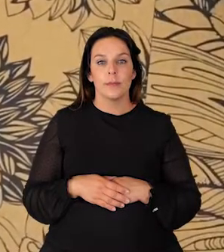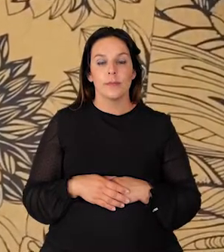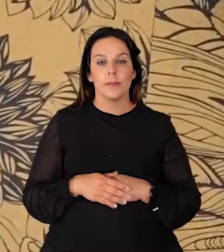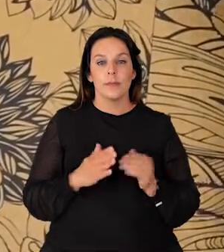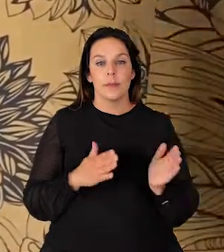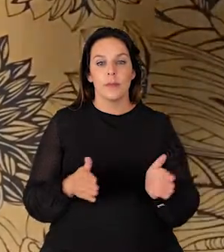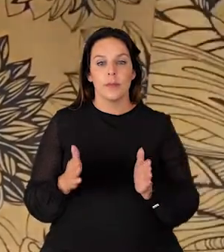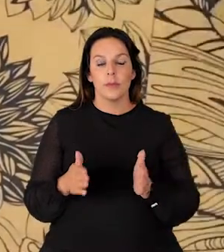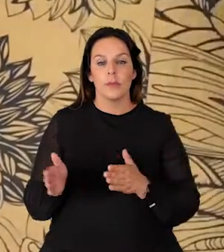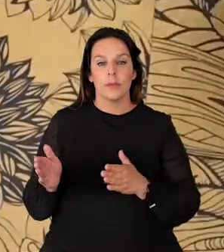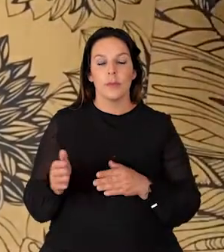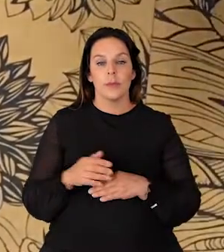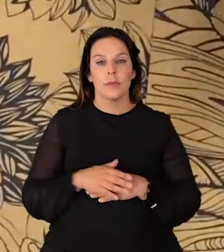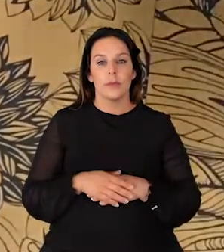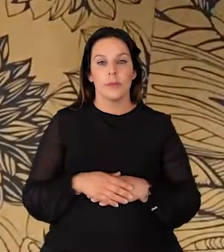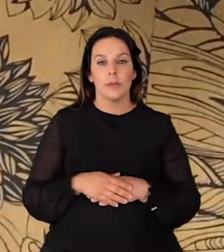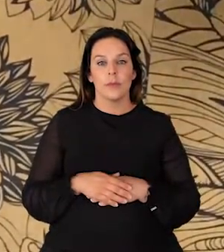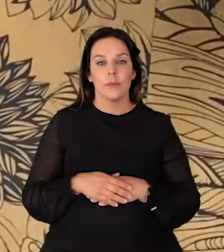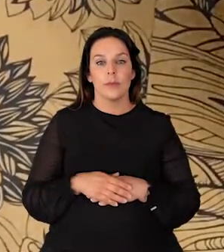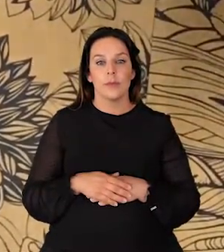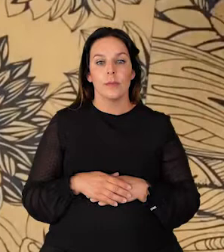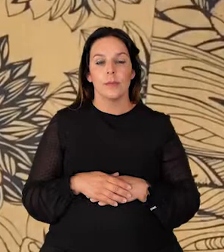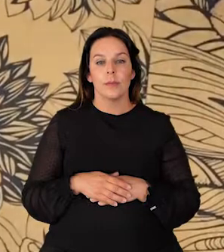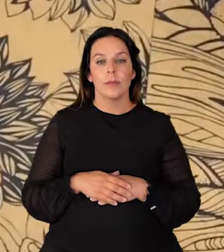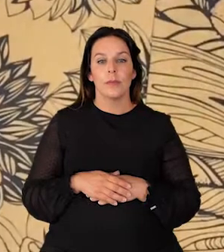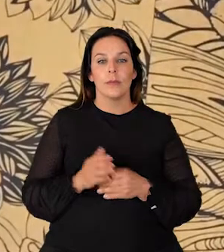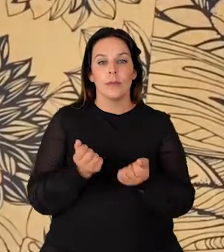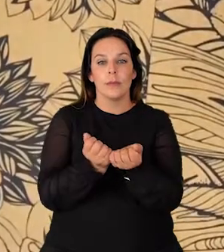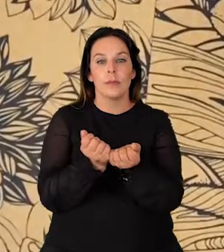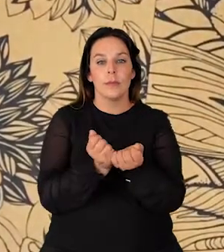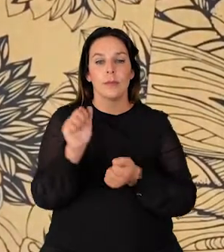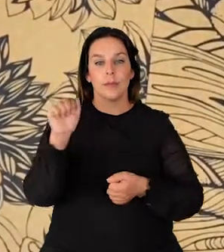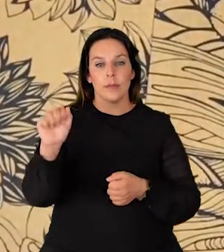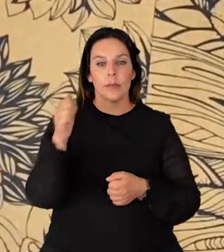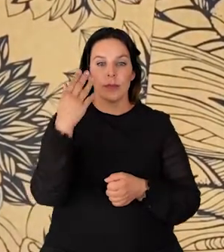Tak, i przygotuję sobie jeszcze papier A4,